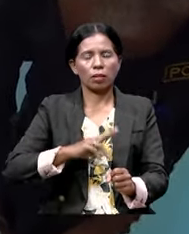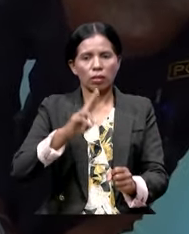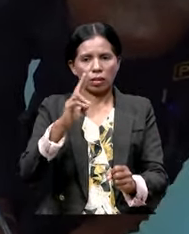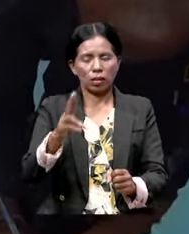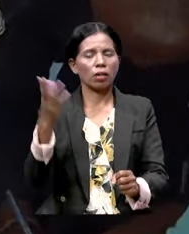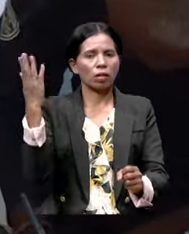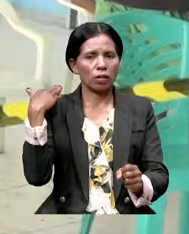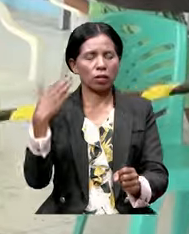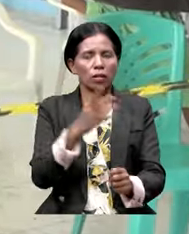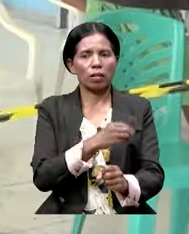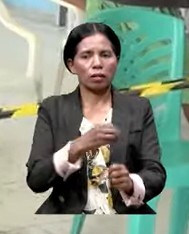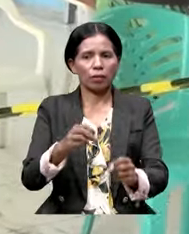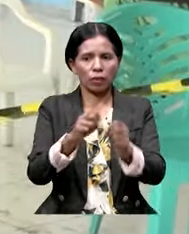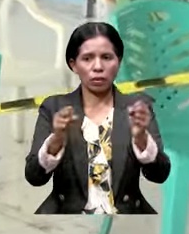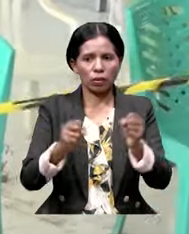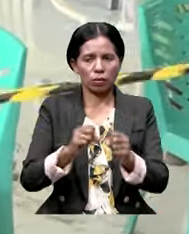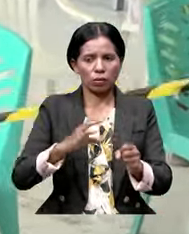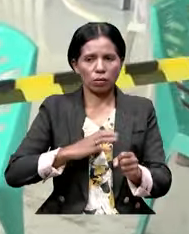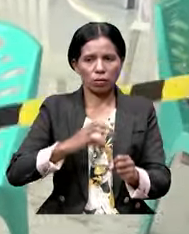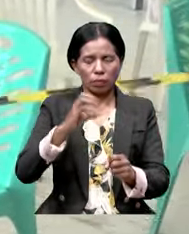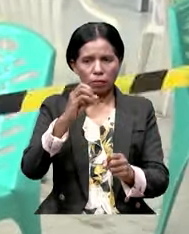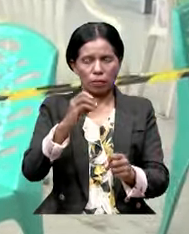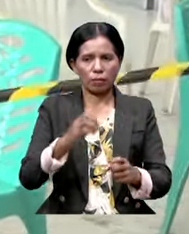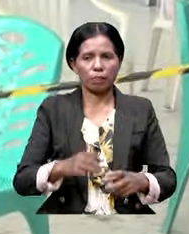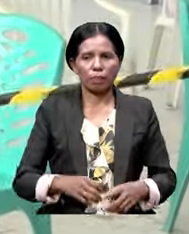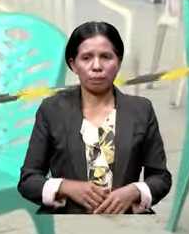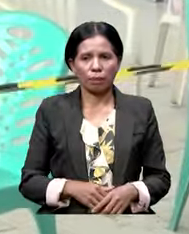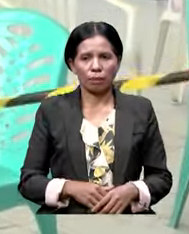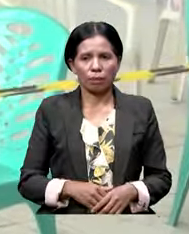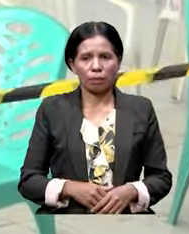ne be antes ne pertence ba suku Komoronian. Ekipa cobertura Ziemen.